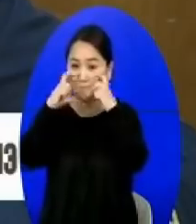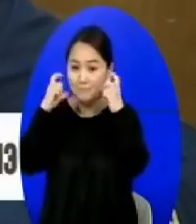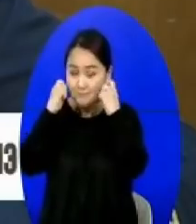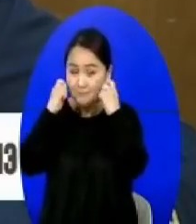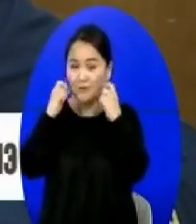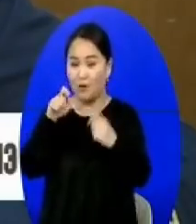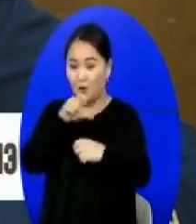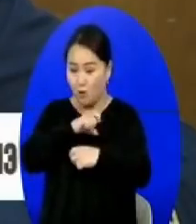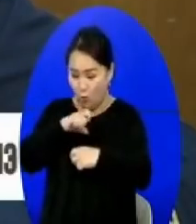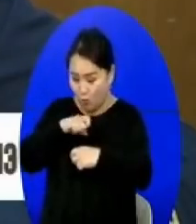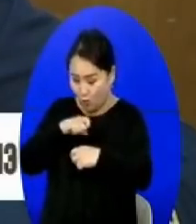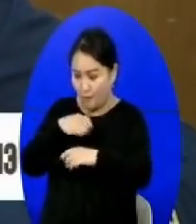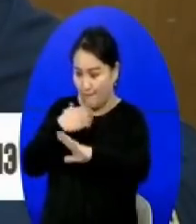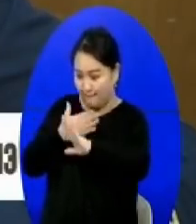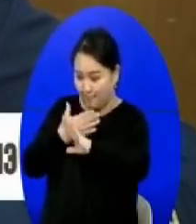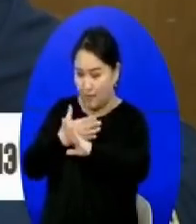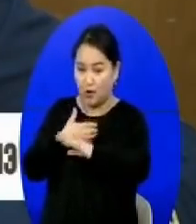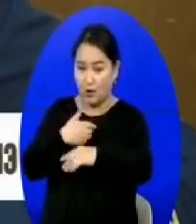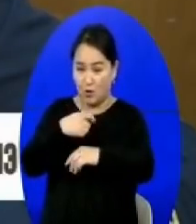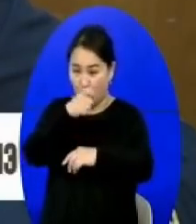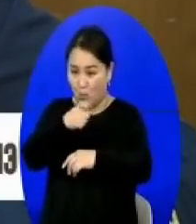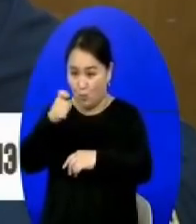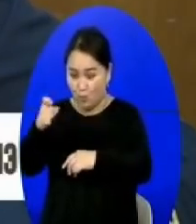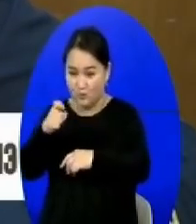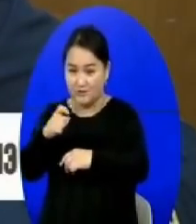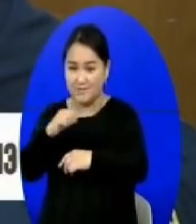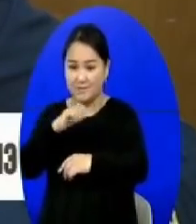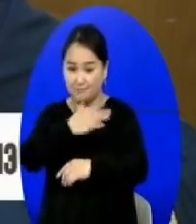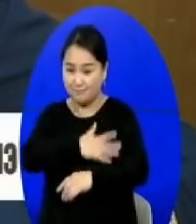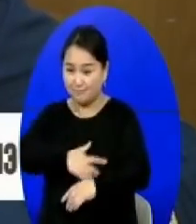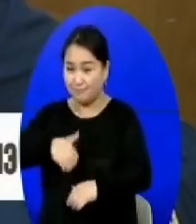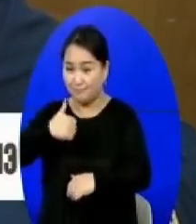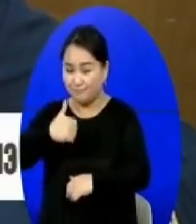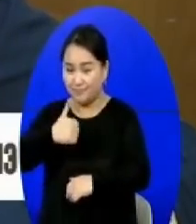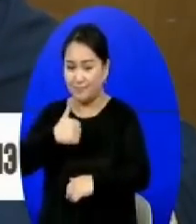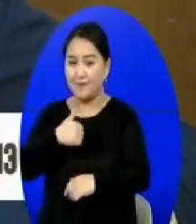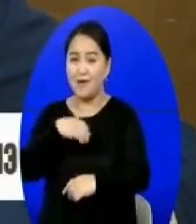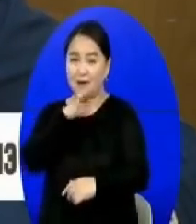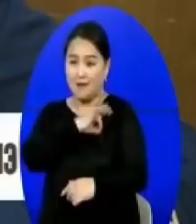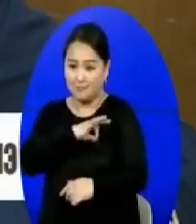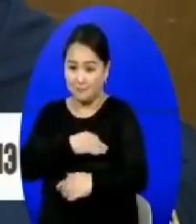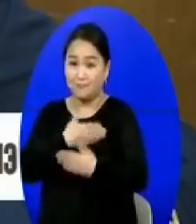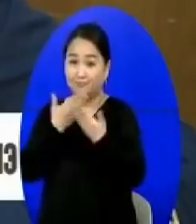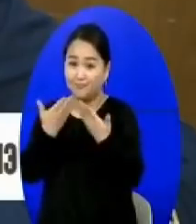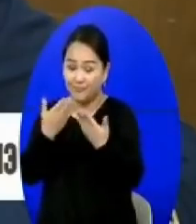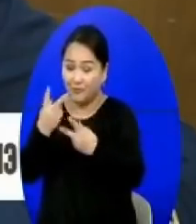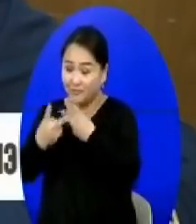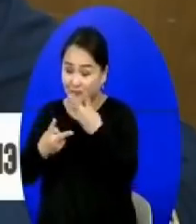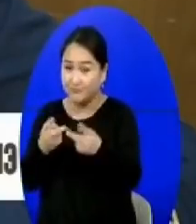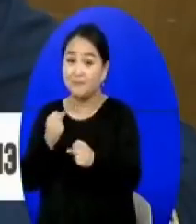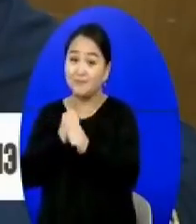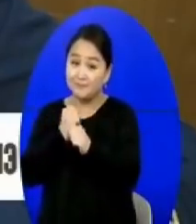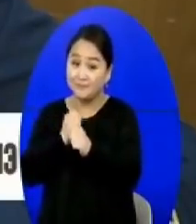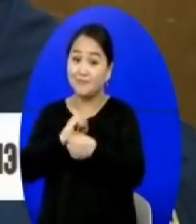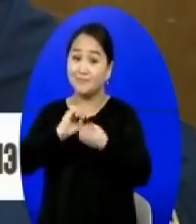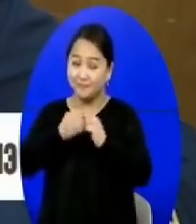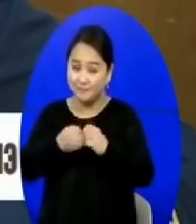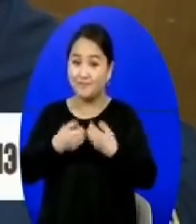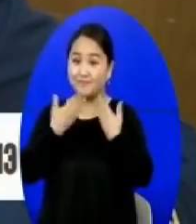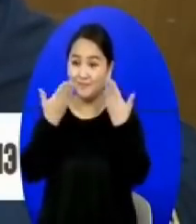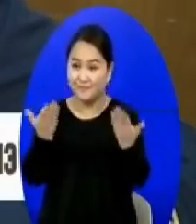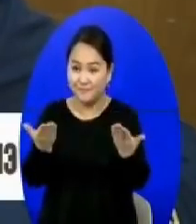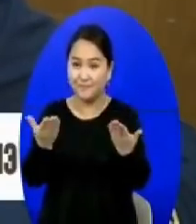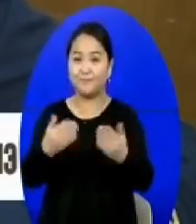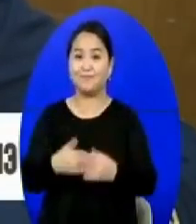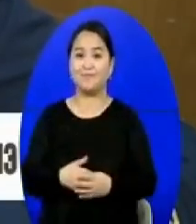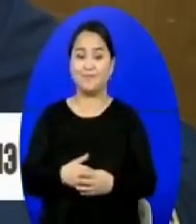явж өөрийн болон бусдын эрүүл мэндэд одоо ач тустай энэ үйлдлийг зайлшгүй хийгэрээ хийж хөвшүүлээрээ